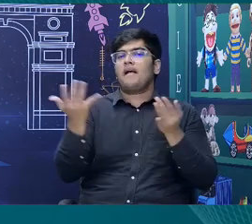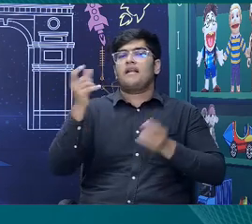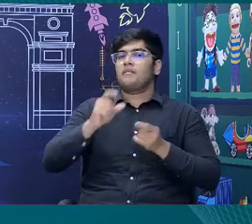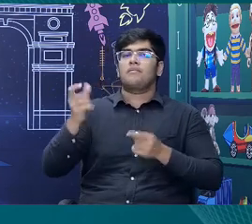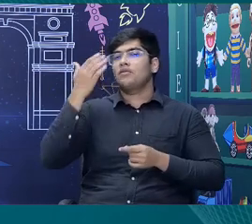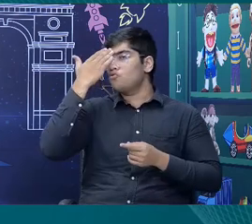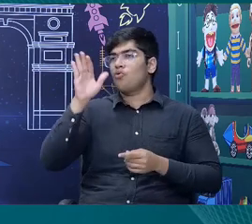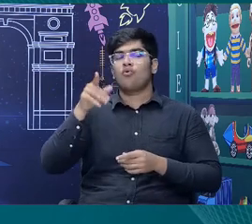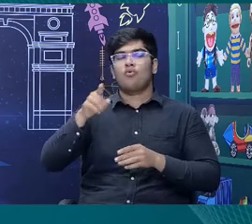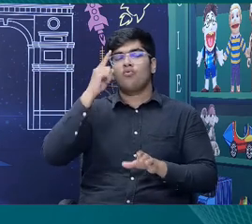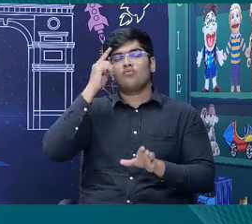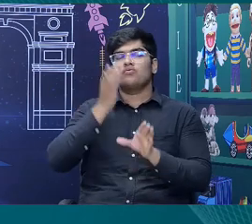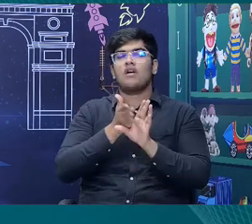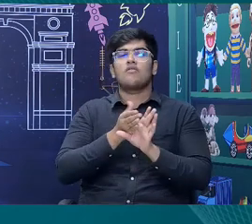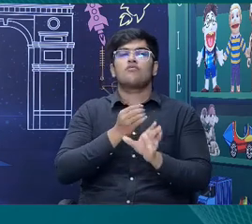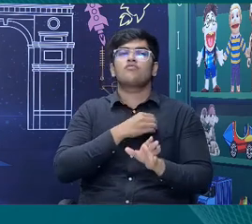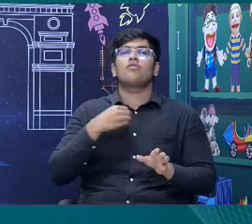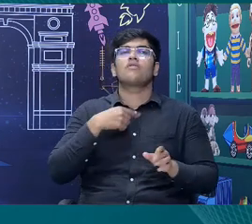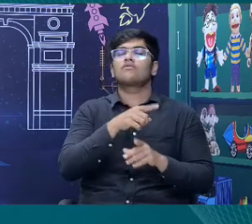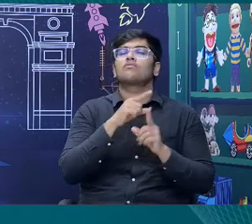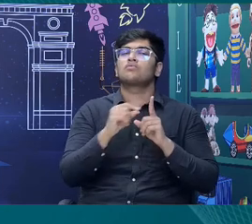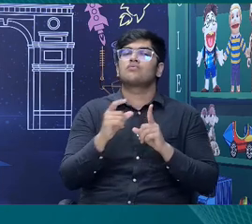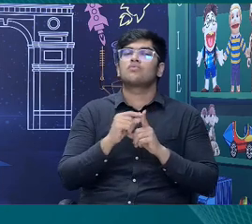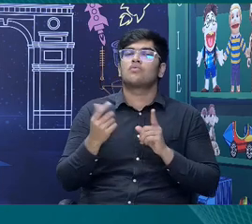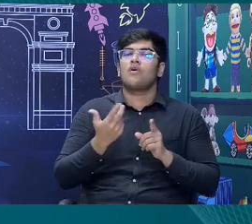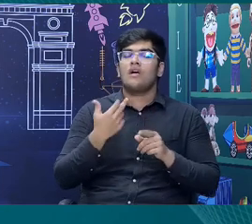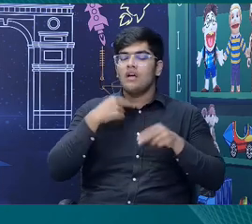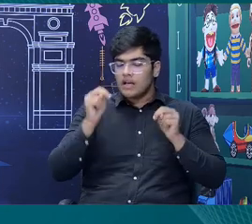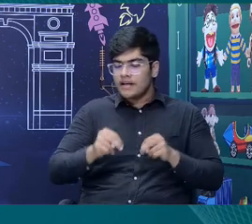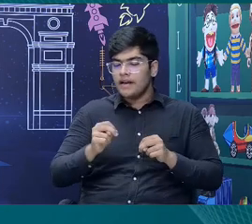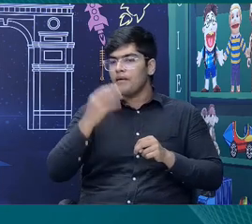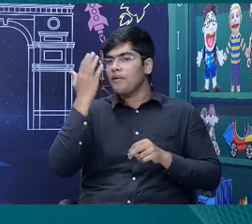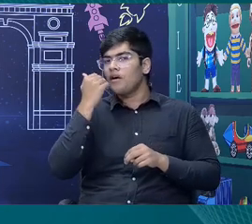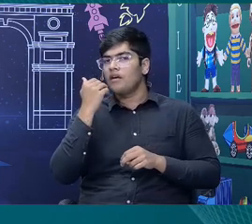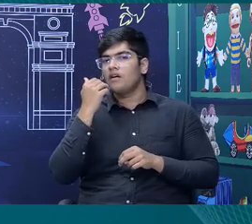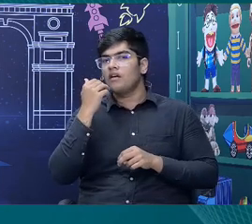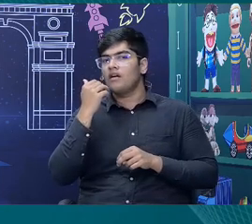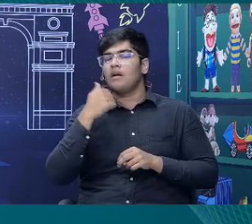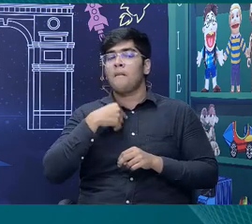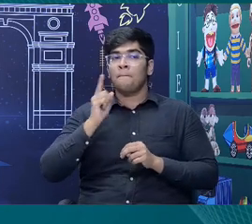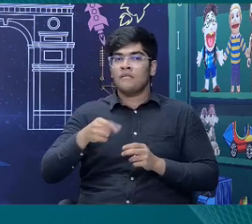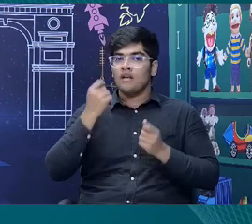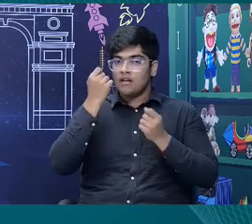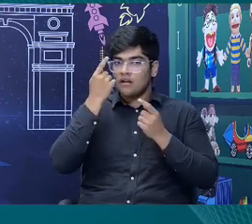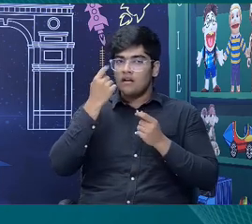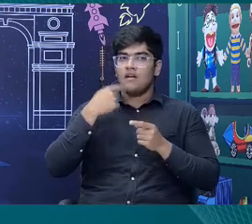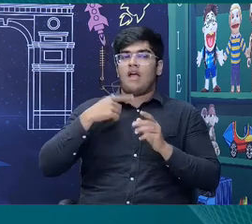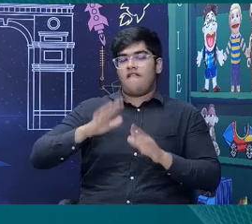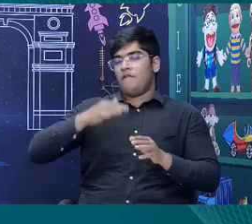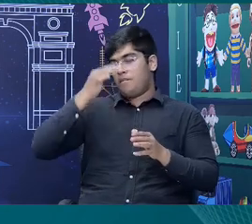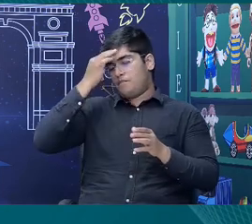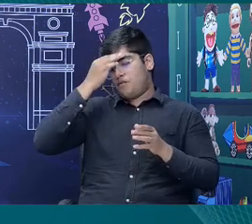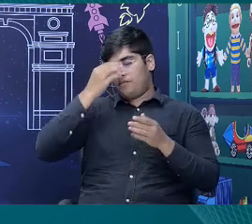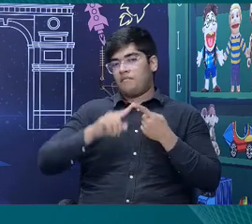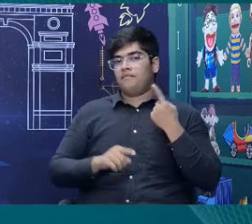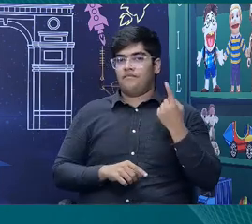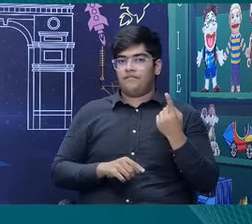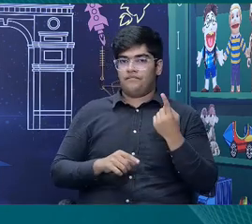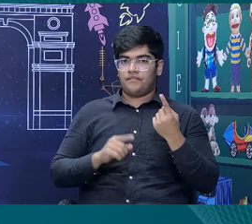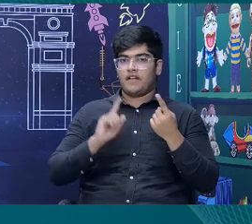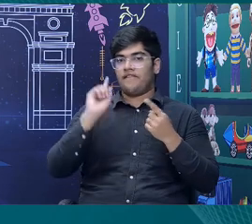क्या कर सकते हैं हम क्या सोच रहे हैं कि हमें साइकोथेरेपी की जरूरत है पहला हमको समझना है कि हमें प्रॉब्लम है सबसे पहला स्टेप